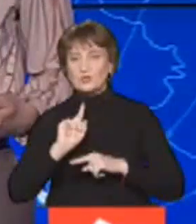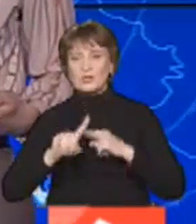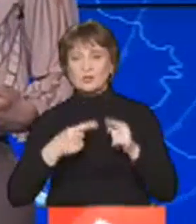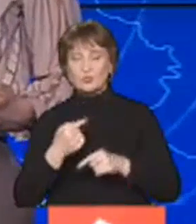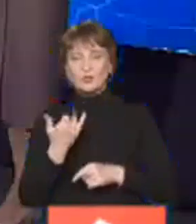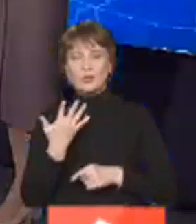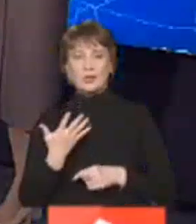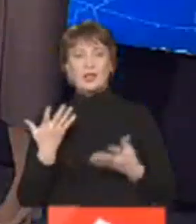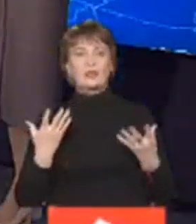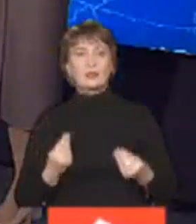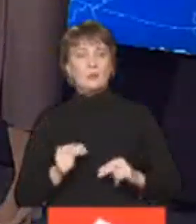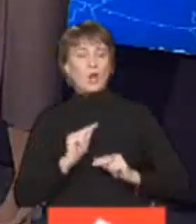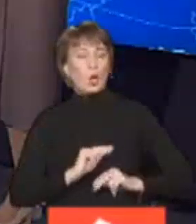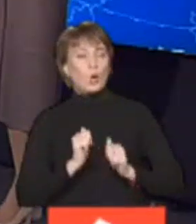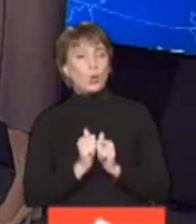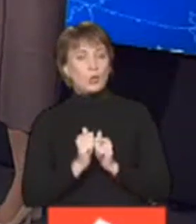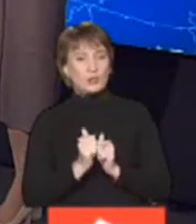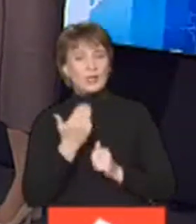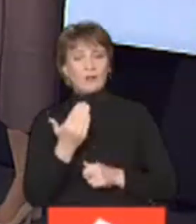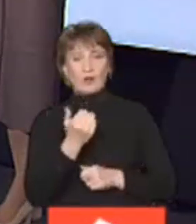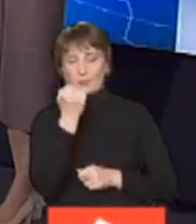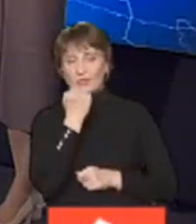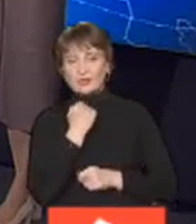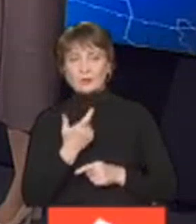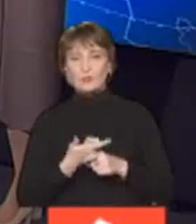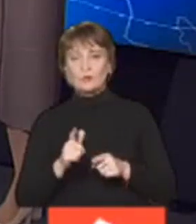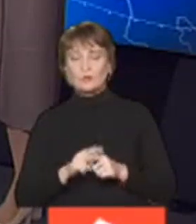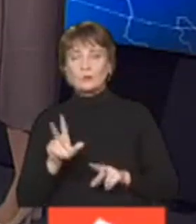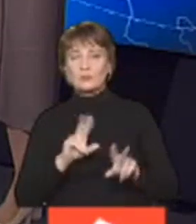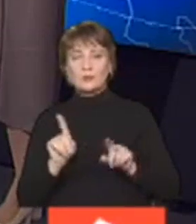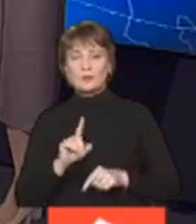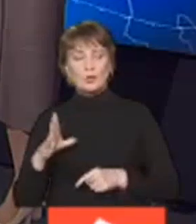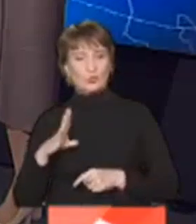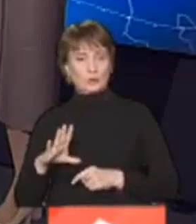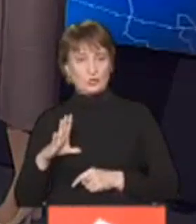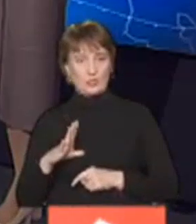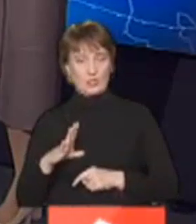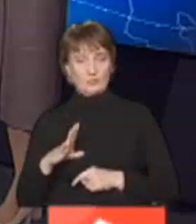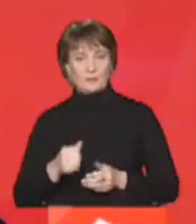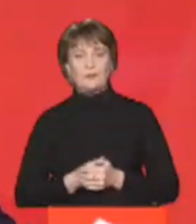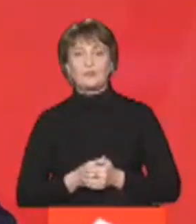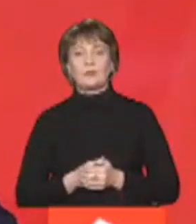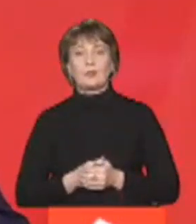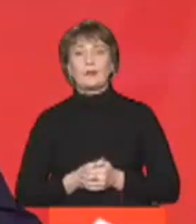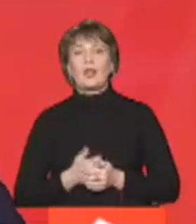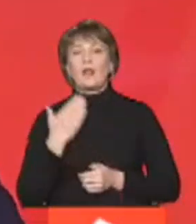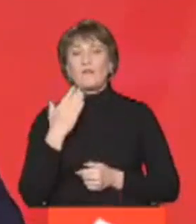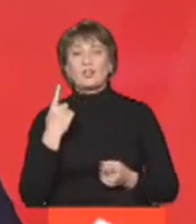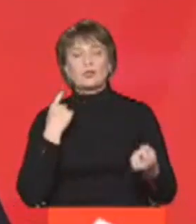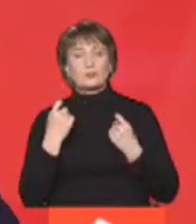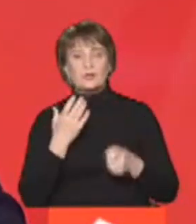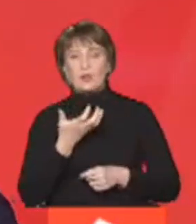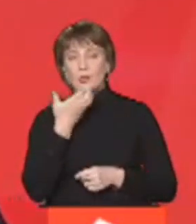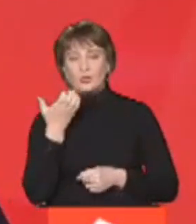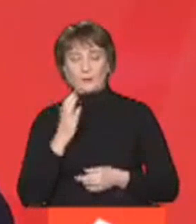днів. Колеги, вам слово. Дякуємо, Наталія. Ми дуже сподіваємося, що дочекаємося, тому що якраз вже ваша інформація про